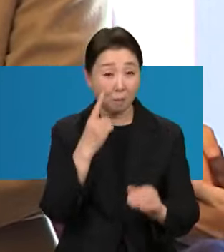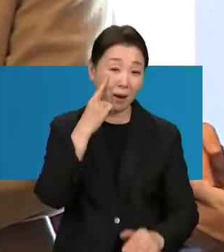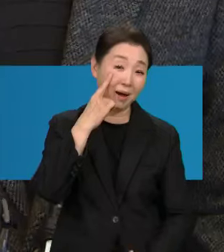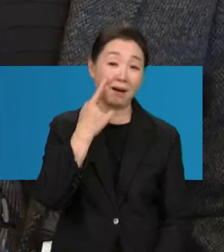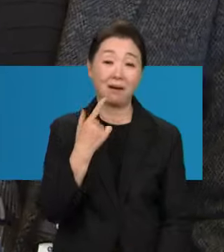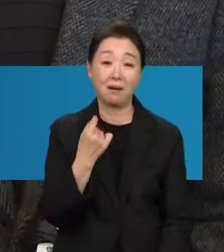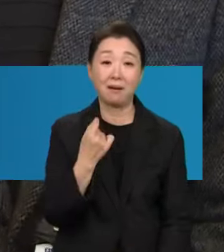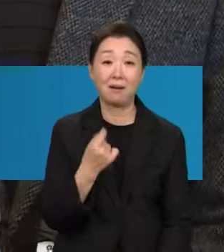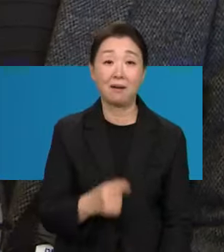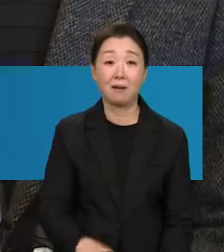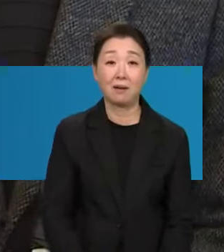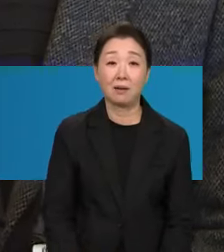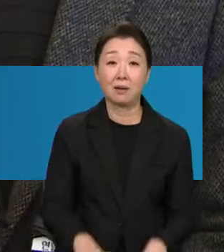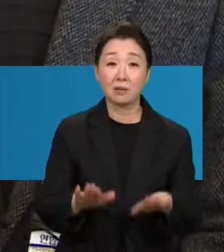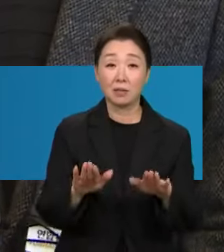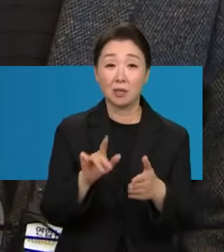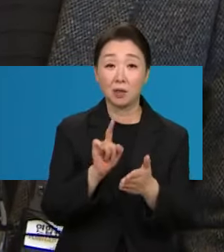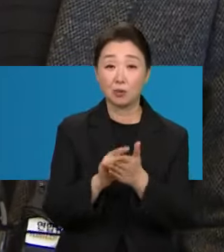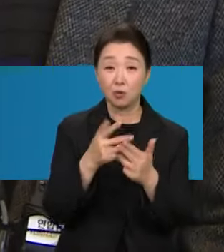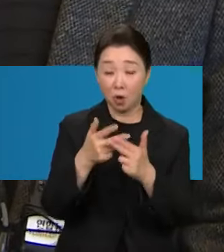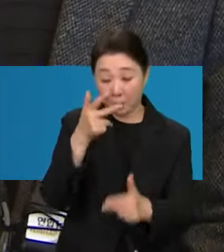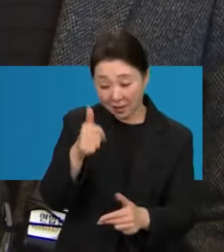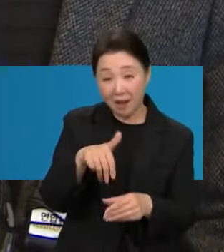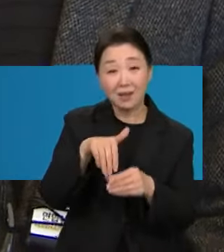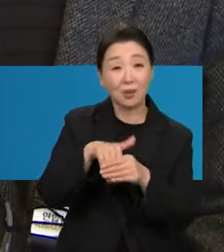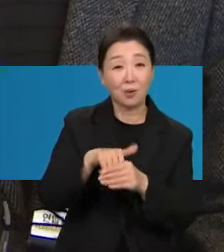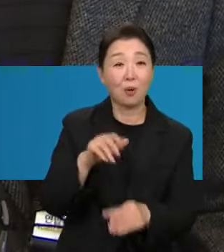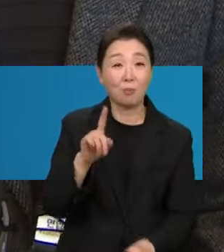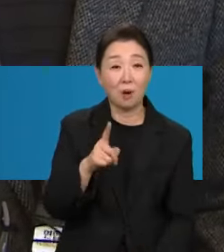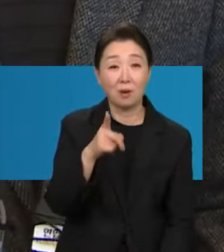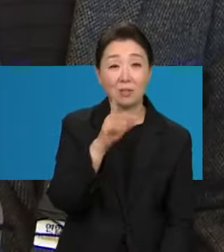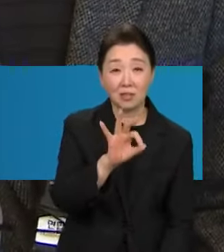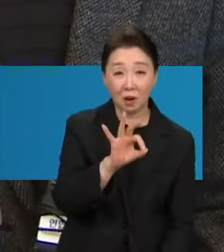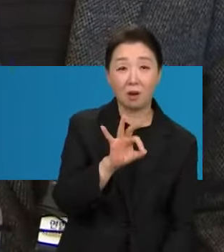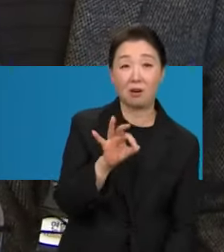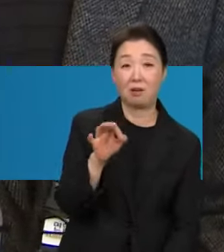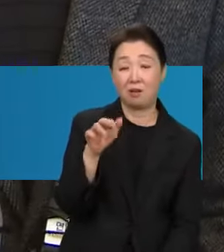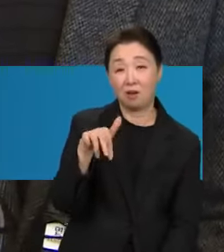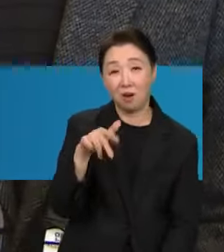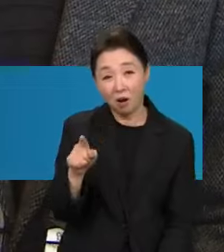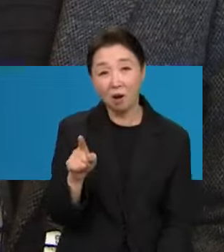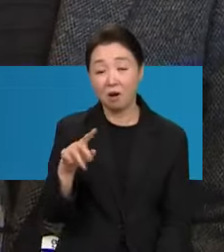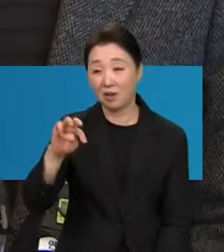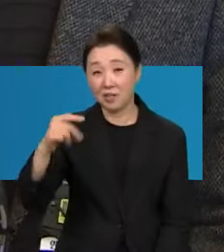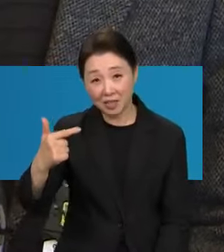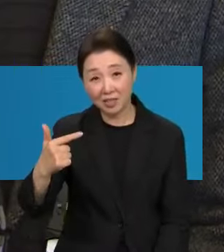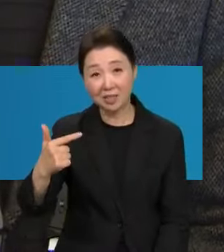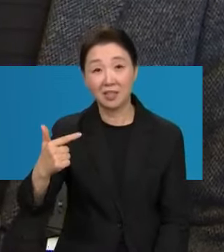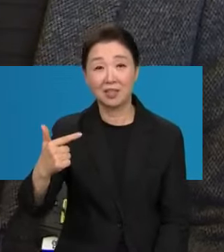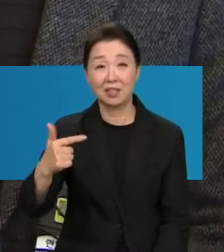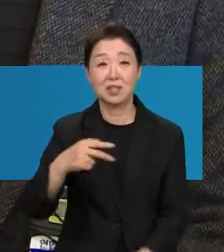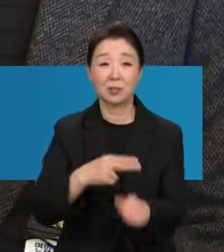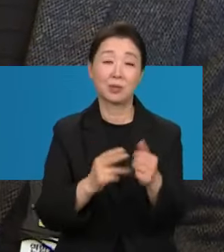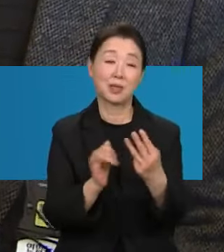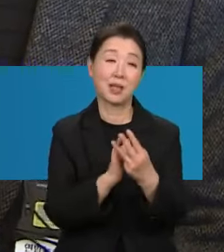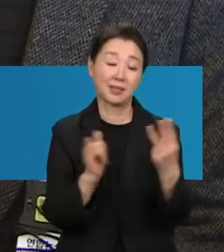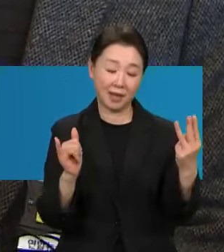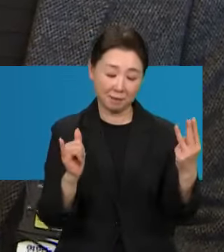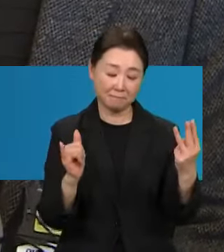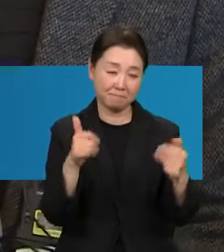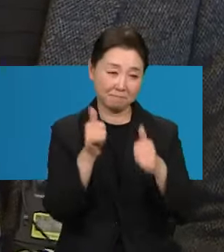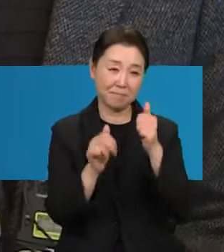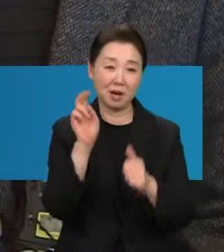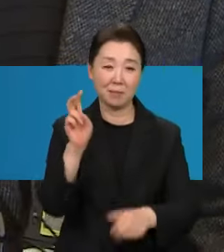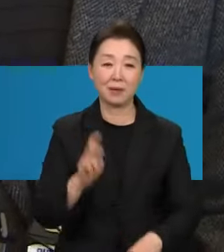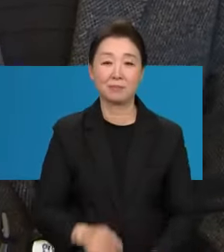드문 상황입니다. 이제 축구협회장 선거는 정몽규 회장, 허정무 전 감독, 신문선 교수의 3파전 양상으로